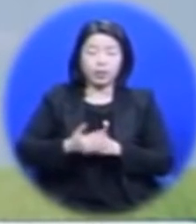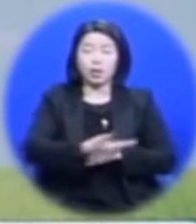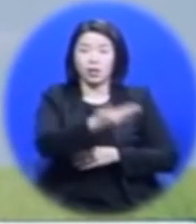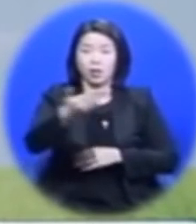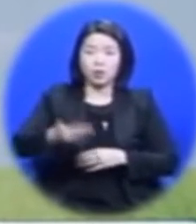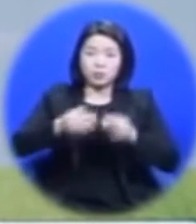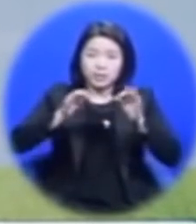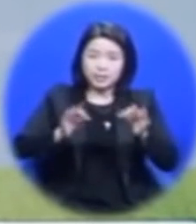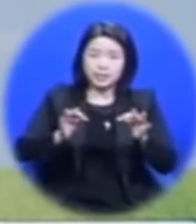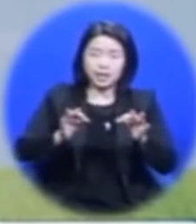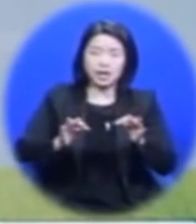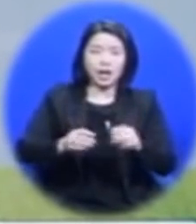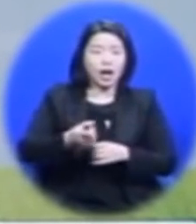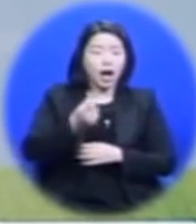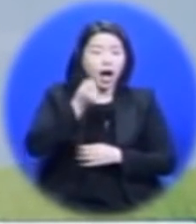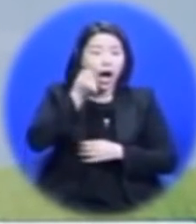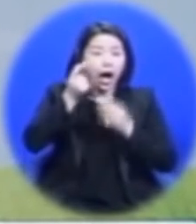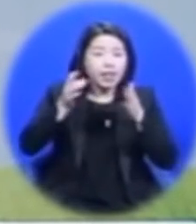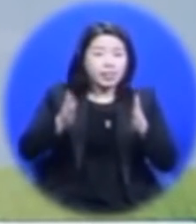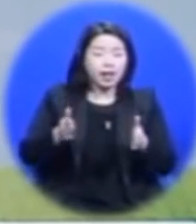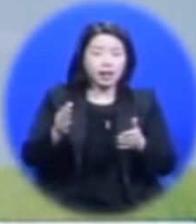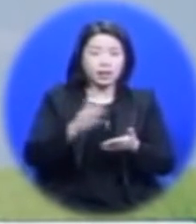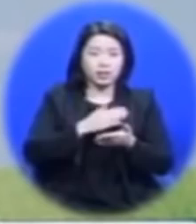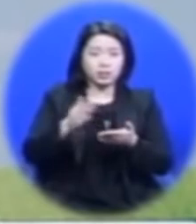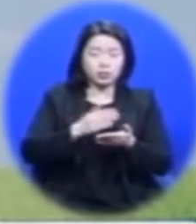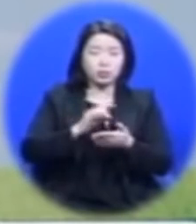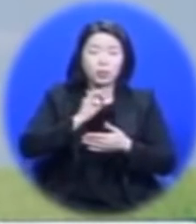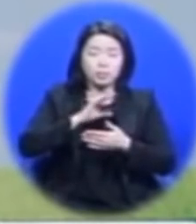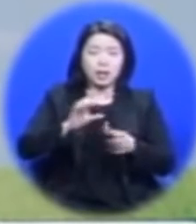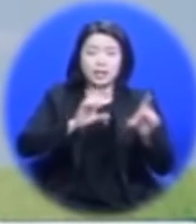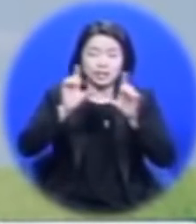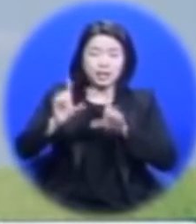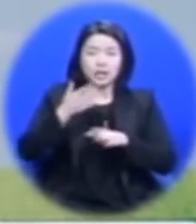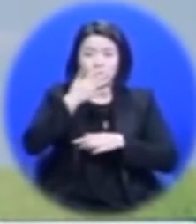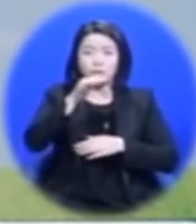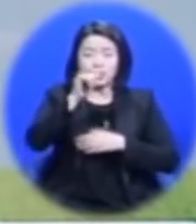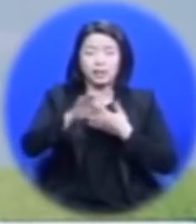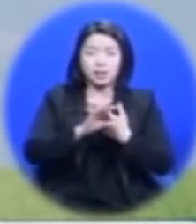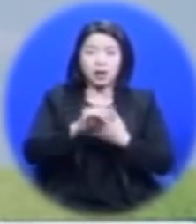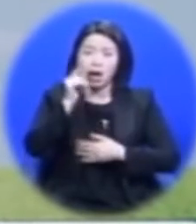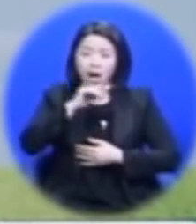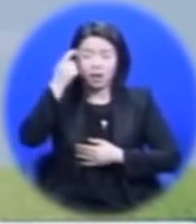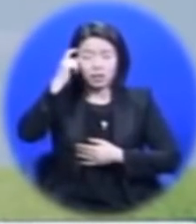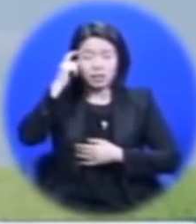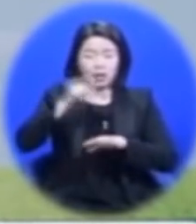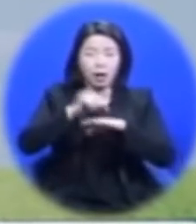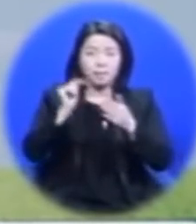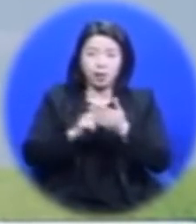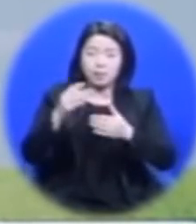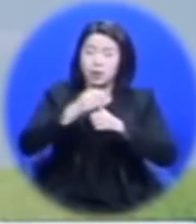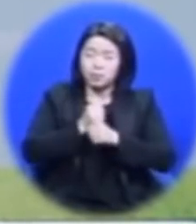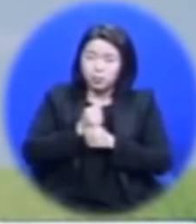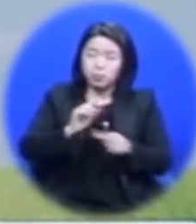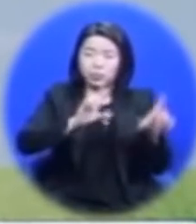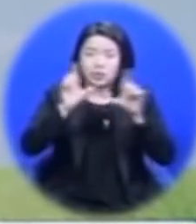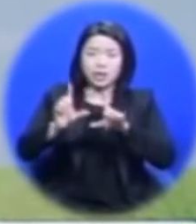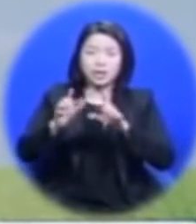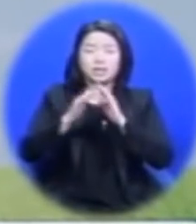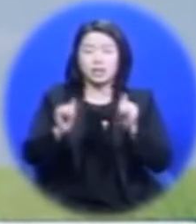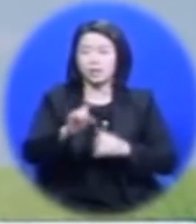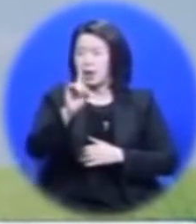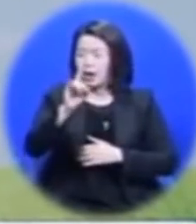여러분 이제 한 달 정도밖에는 살 날이 없다고 한다면 악한 생각 마음에 품고 살 사람 한 사람도